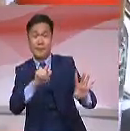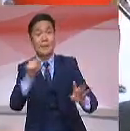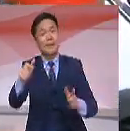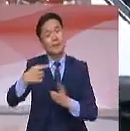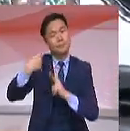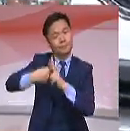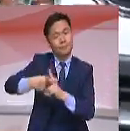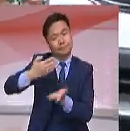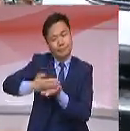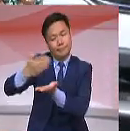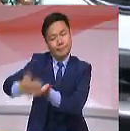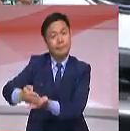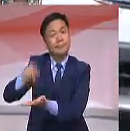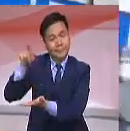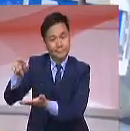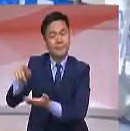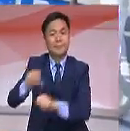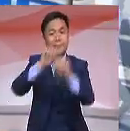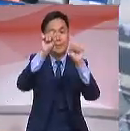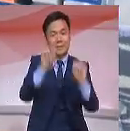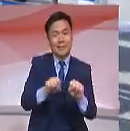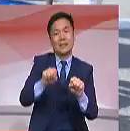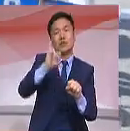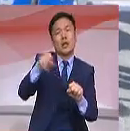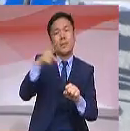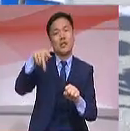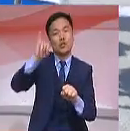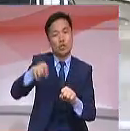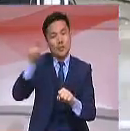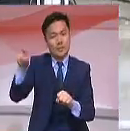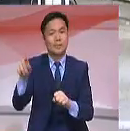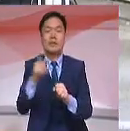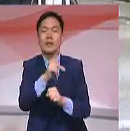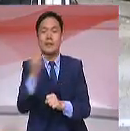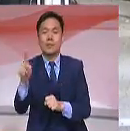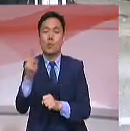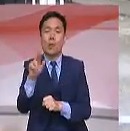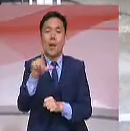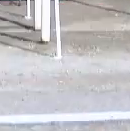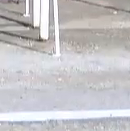Sekatan Jalan Raya SJR, Stesen Penguatkuasaan JPJ di Kuala Kangsar.